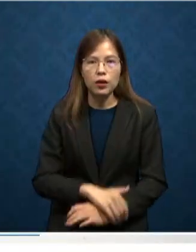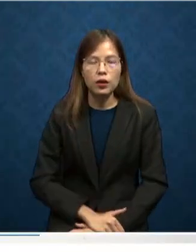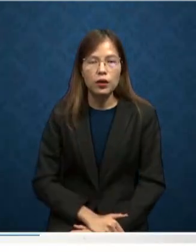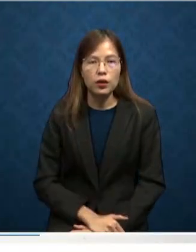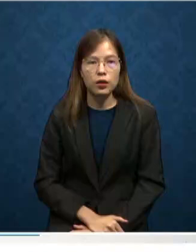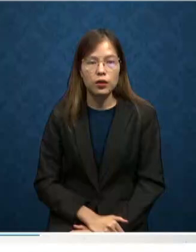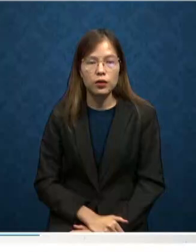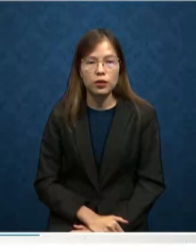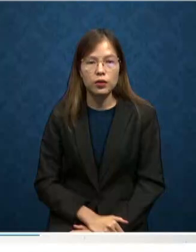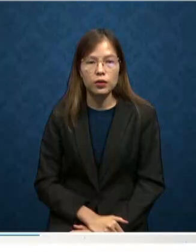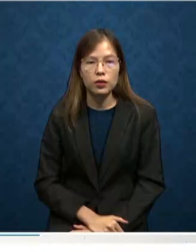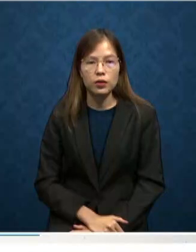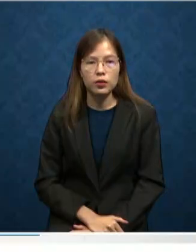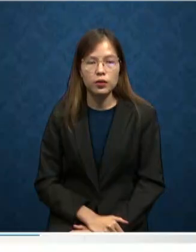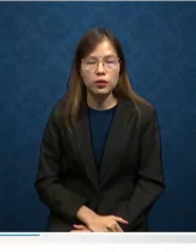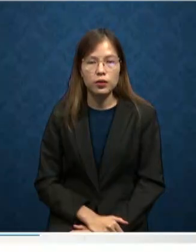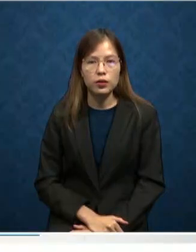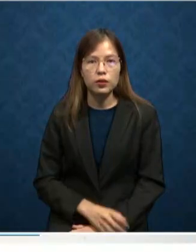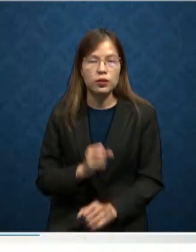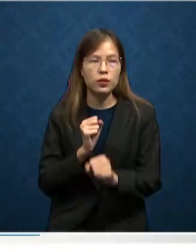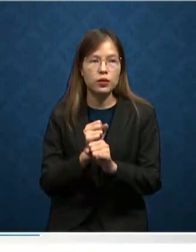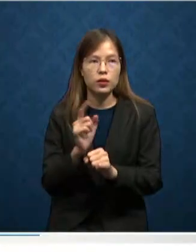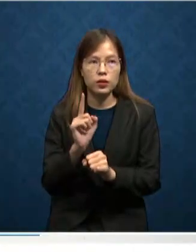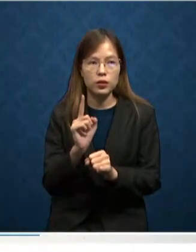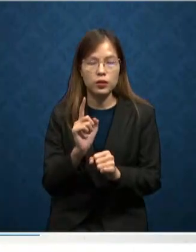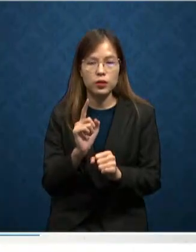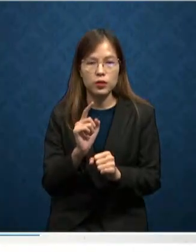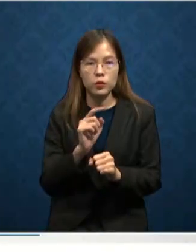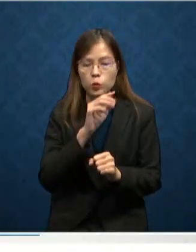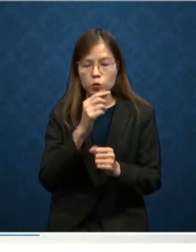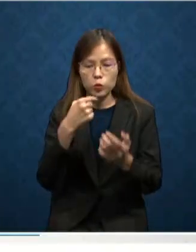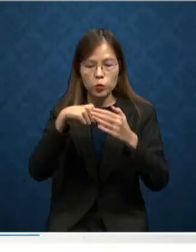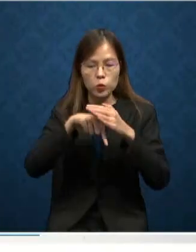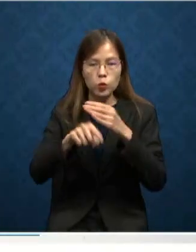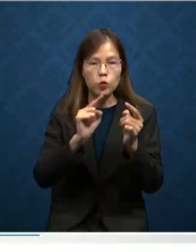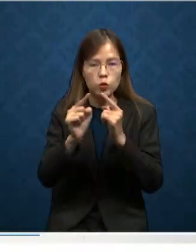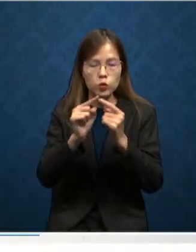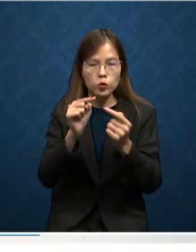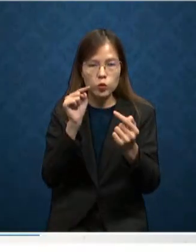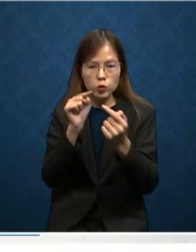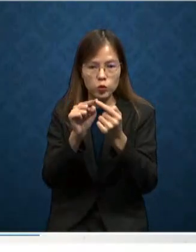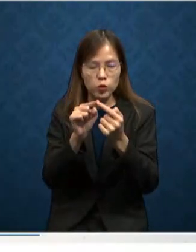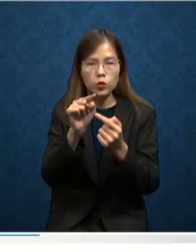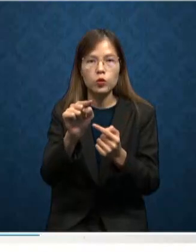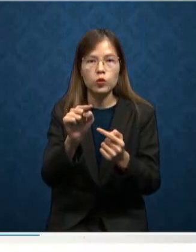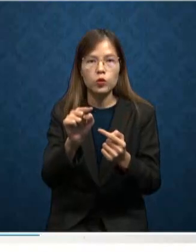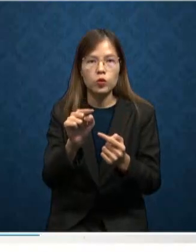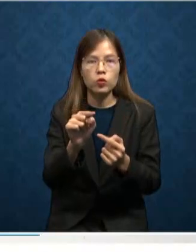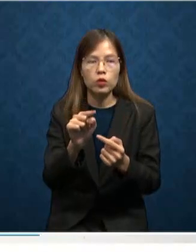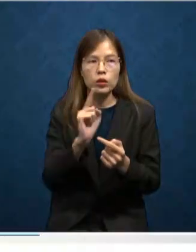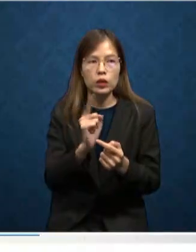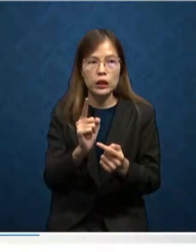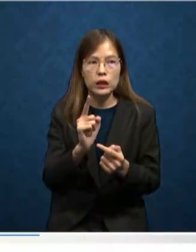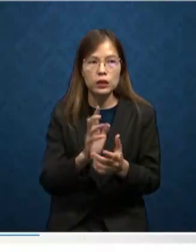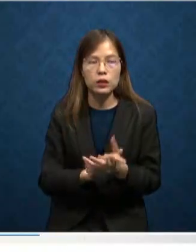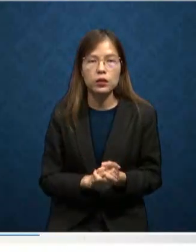สานิตได้เข้าใจว่ามันต้องคลาดเคลื่อนก็คือว่าพอเราลงไปคุยโดยตรงกับกมพับคดีเนี่ยจริงๆแล้ว